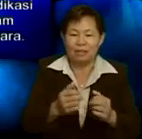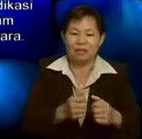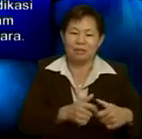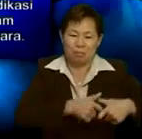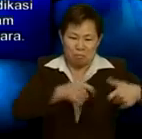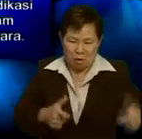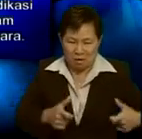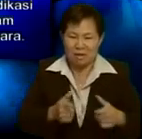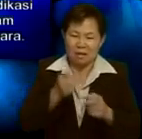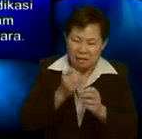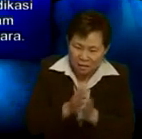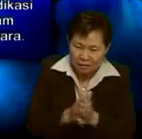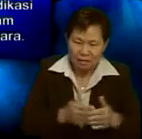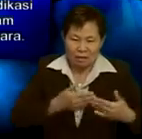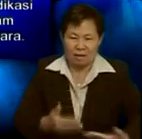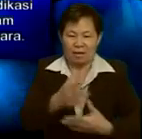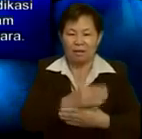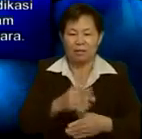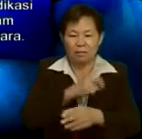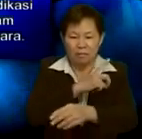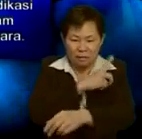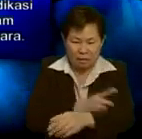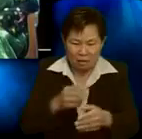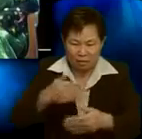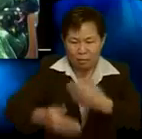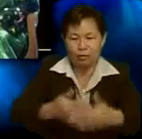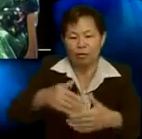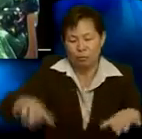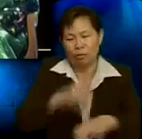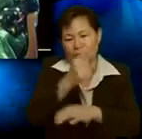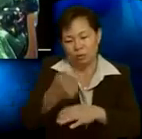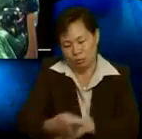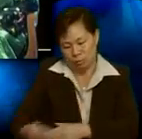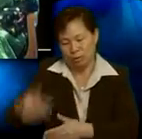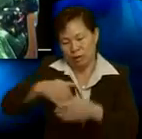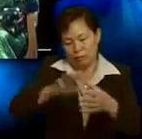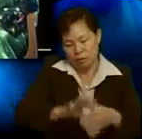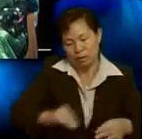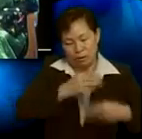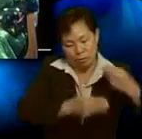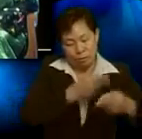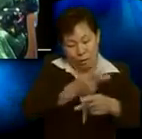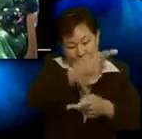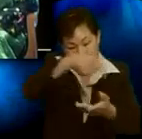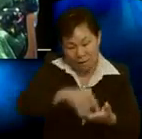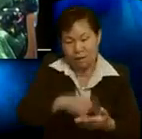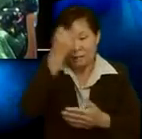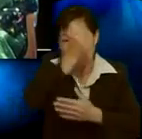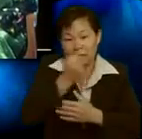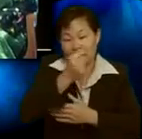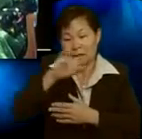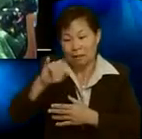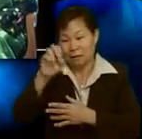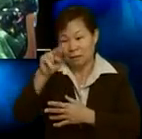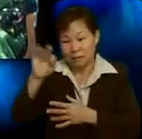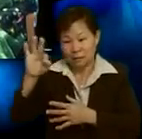dedikasi dan berdaya maju dalam melakukan sesuatu perkara. Dalam cerita moral kita kali ini, sikap Jennifer yang